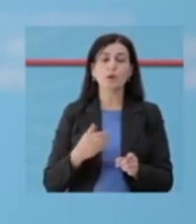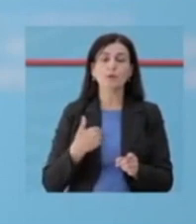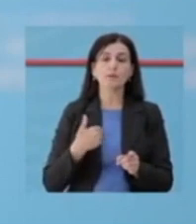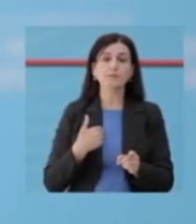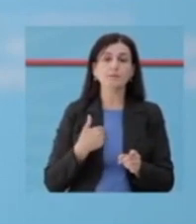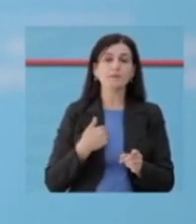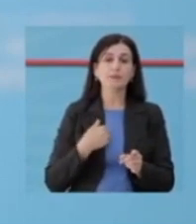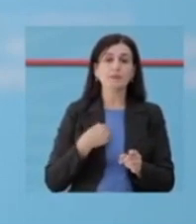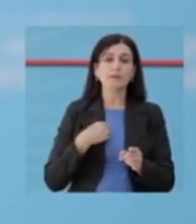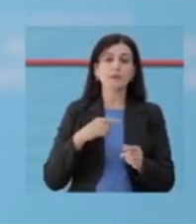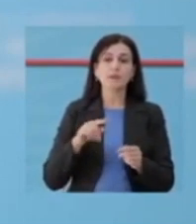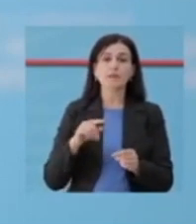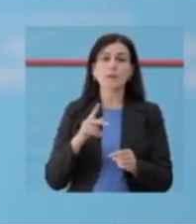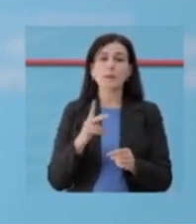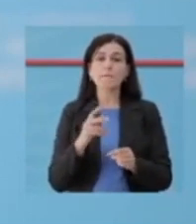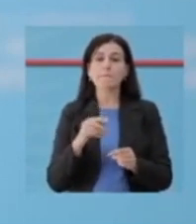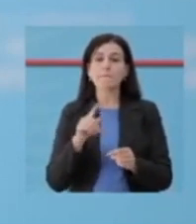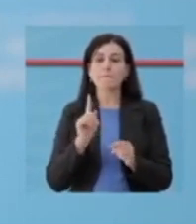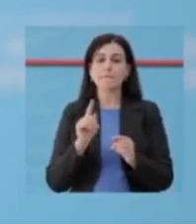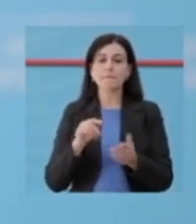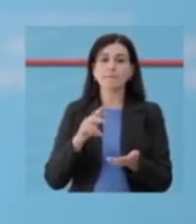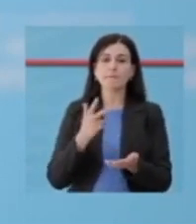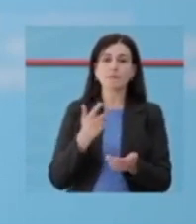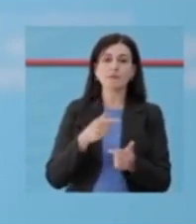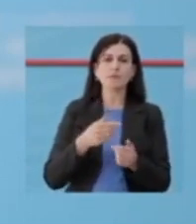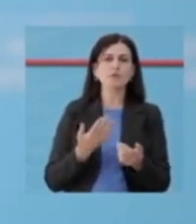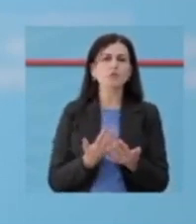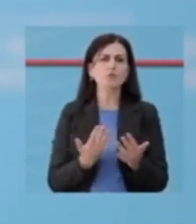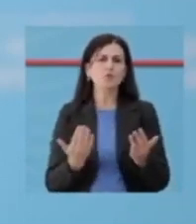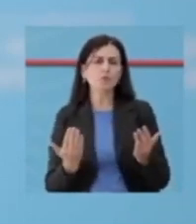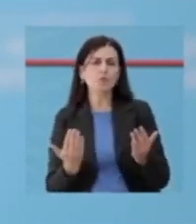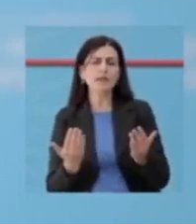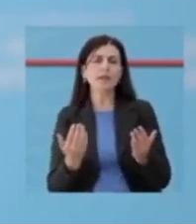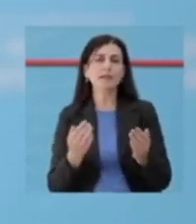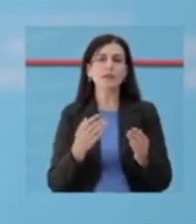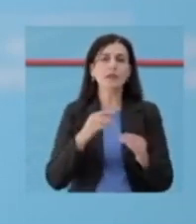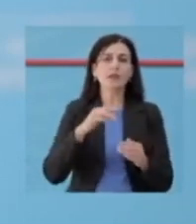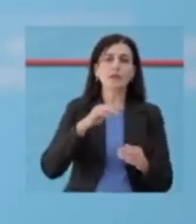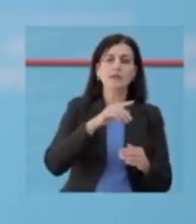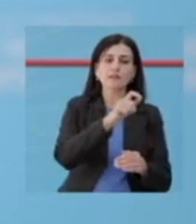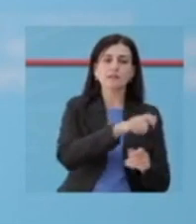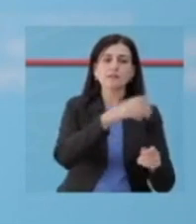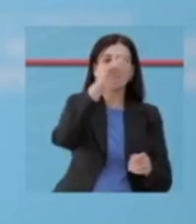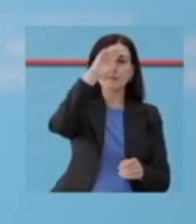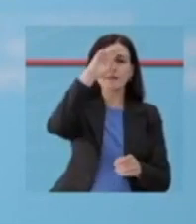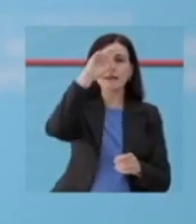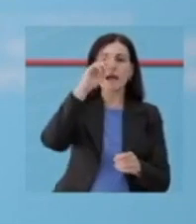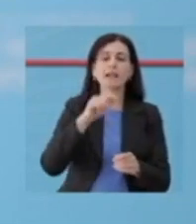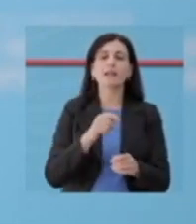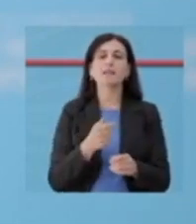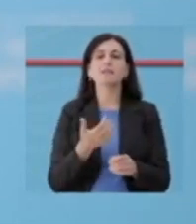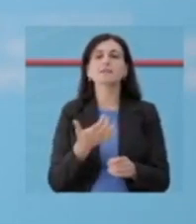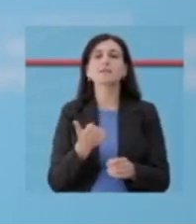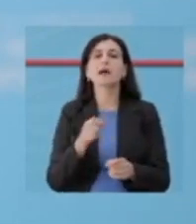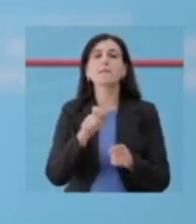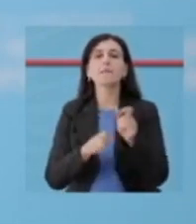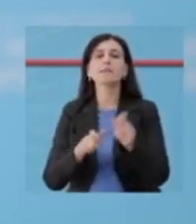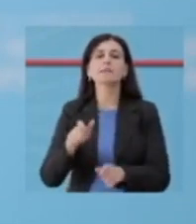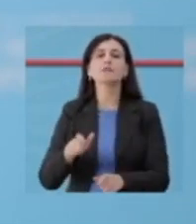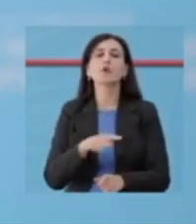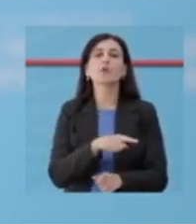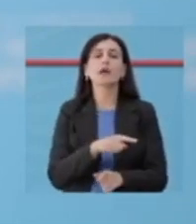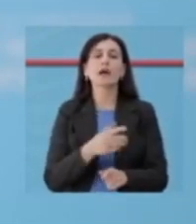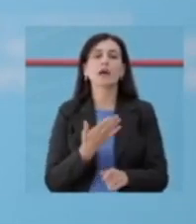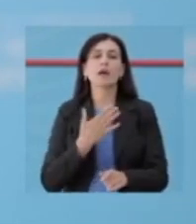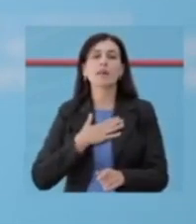matur tre kriterët kryesore që janë numri të shtruarve në spital, trendi i rritur i infekcionit COVID-19